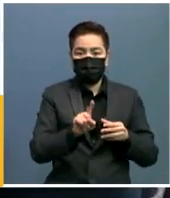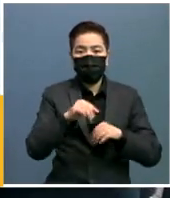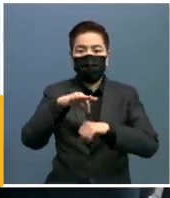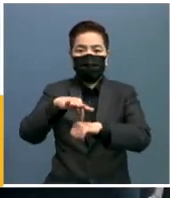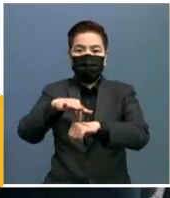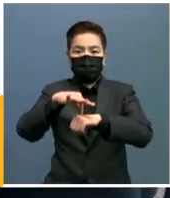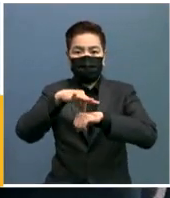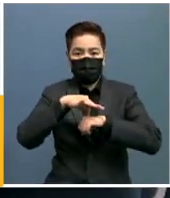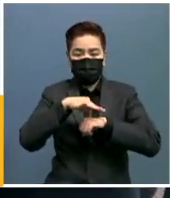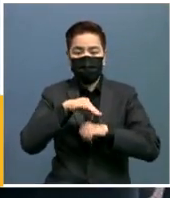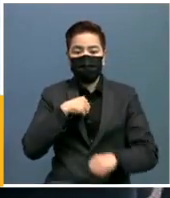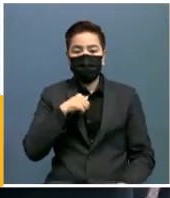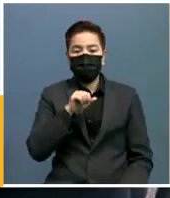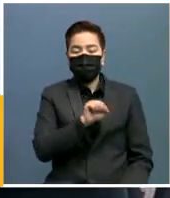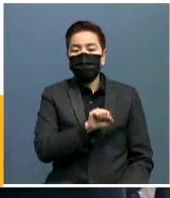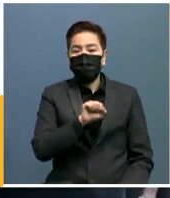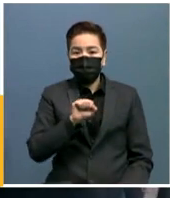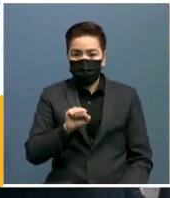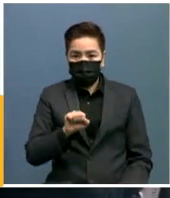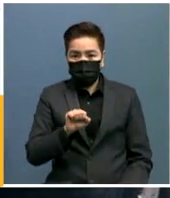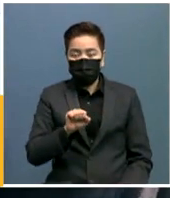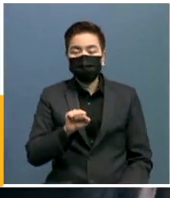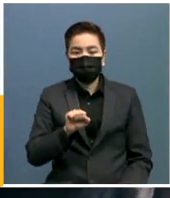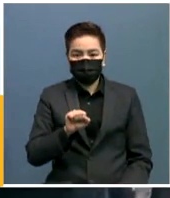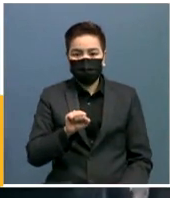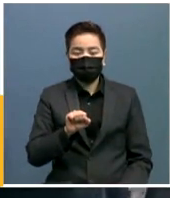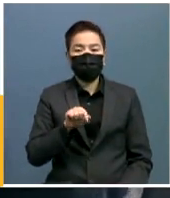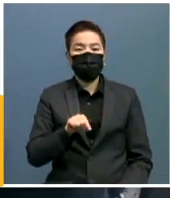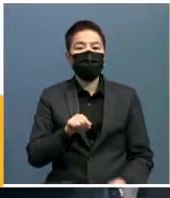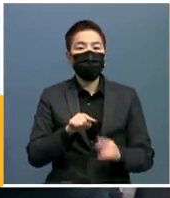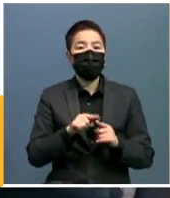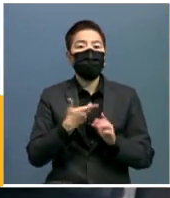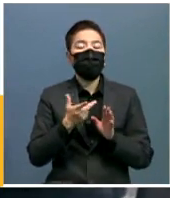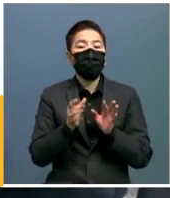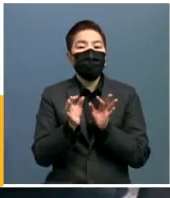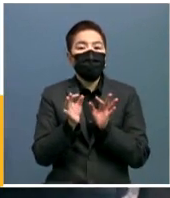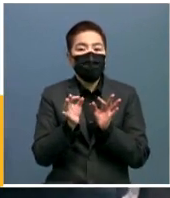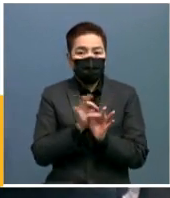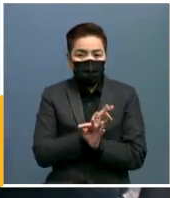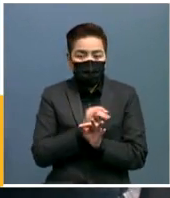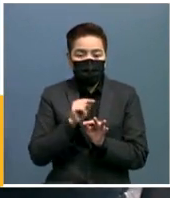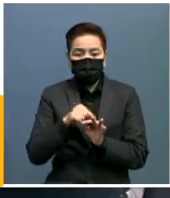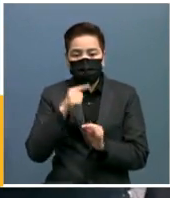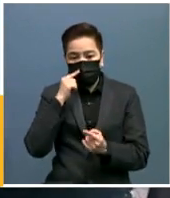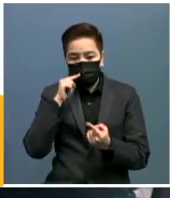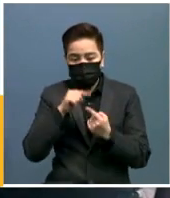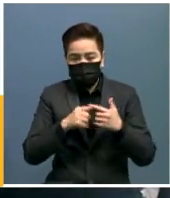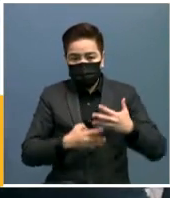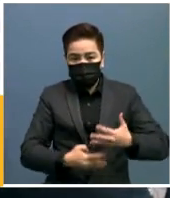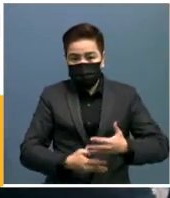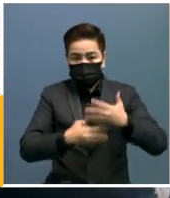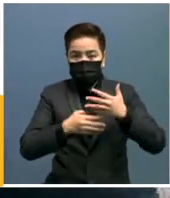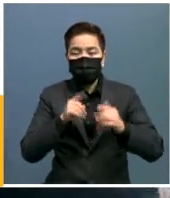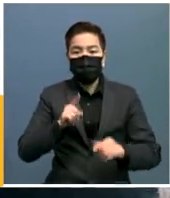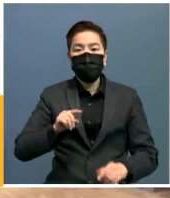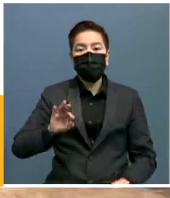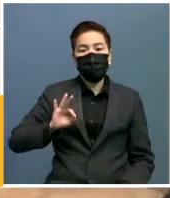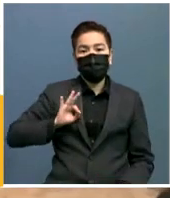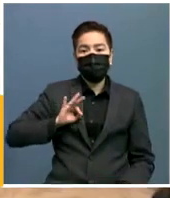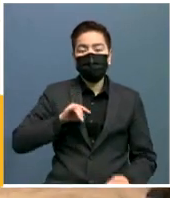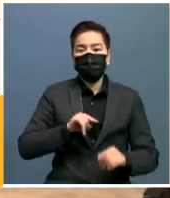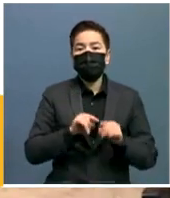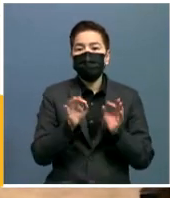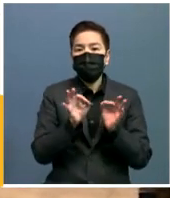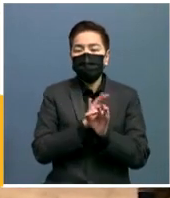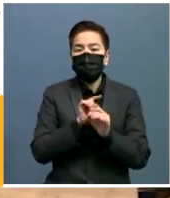งานตัวต่อสำนักงานเลขาธิการสภาผู้แทนราษฎรเช่นกันนะครับโดยนายต่อศักดิ์อัศวเหมก็ได้รับเลื่อนการขึ้นมาเป็นสมาชิกสภาผู้